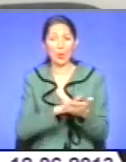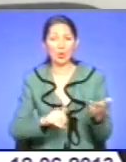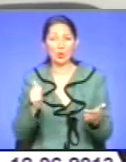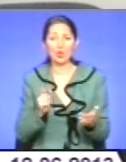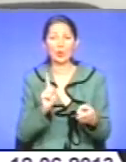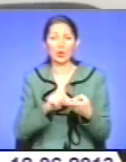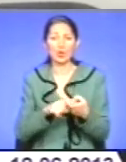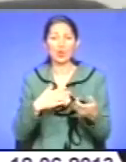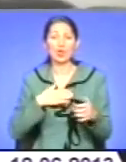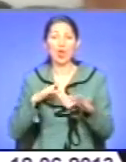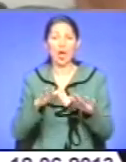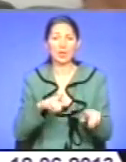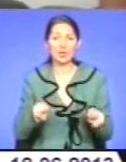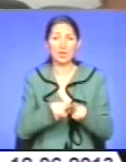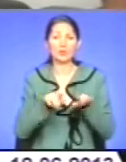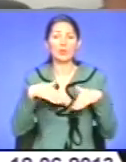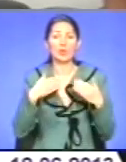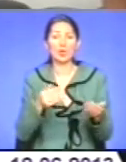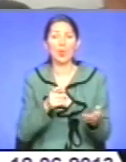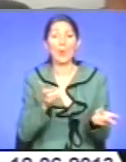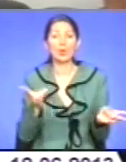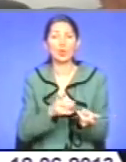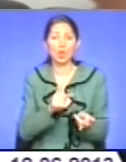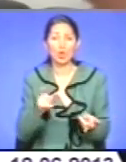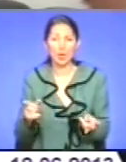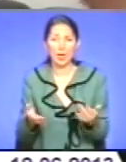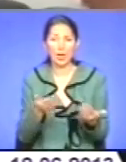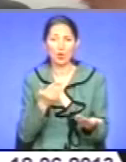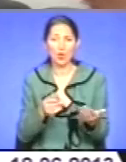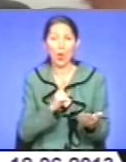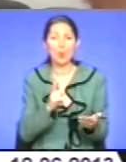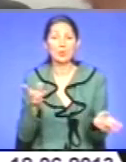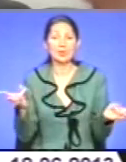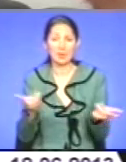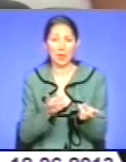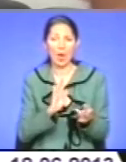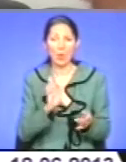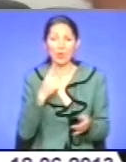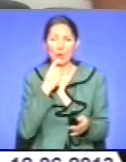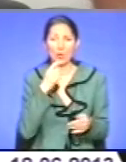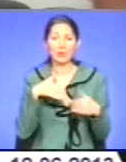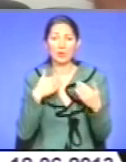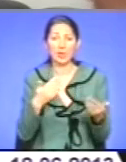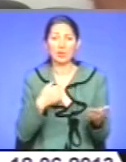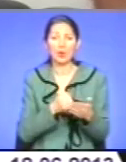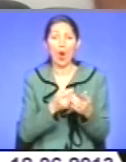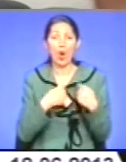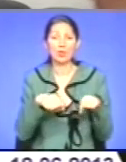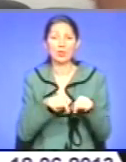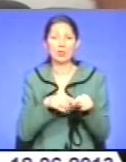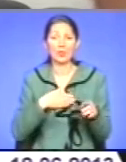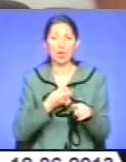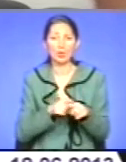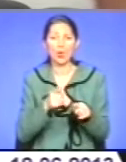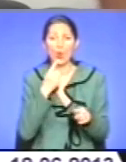акції. І також звертаюся до потребуючих людей. Якщо комусь потрібна буде кров, звертайтеся до організаторів. Ми цю кров